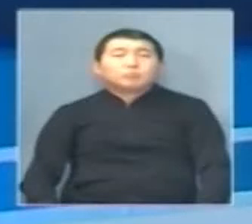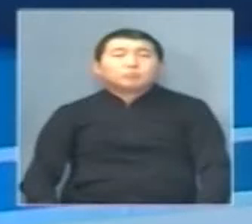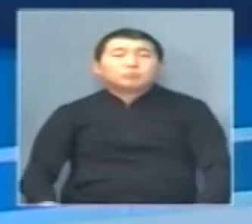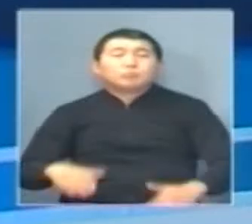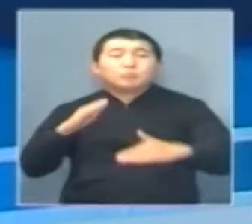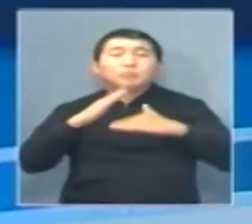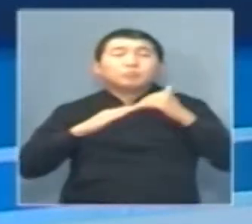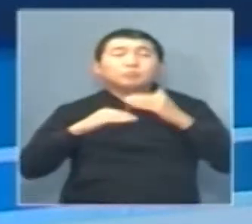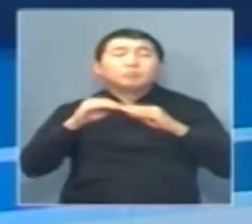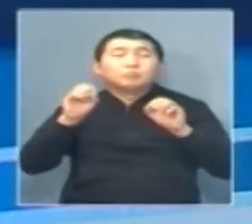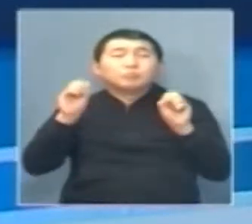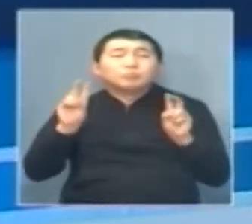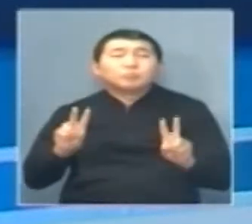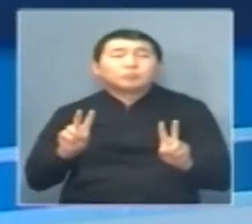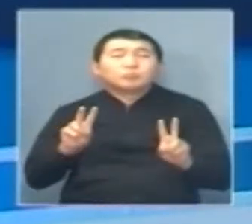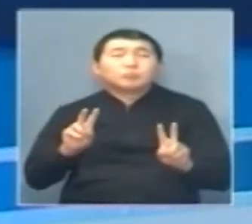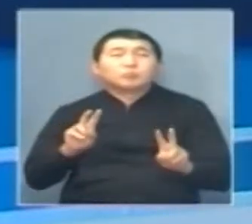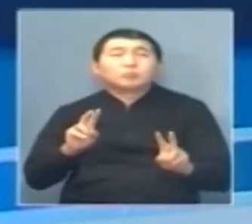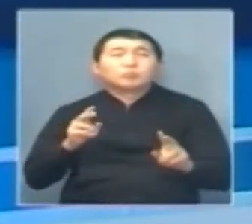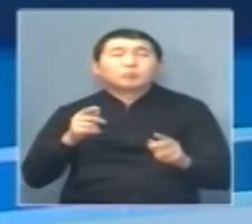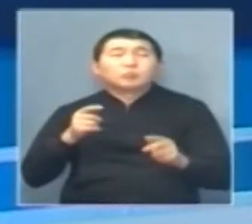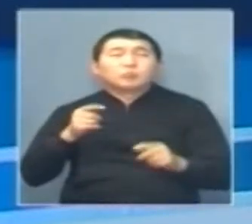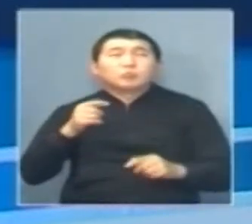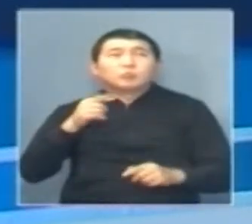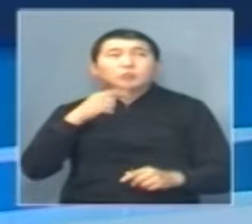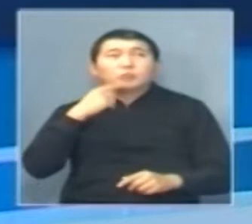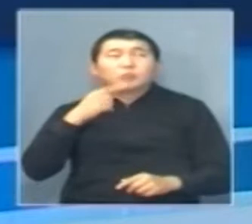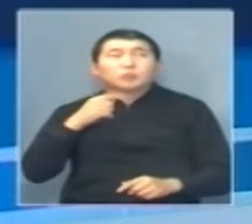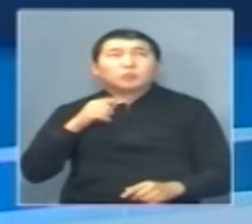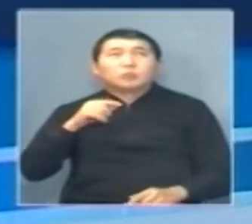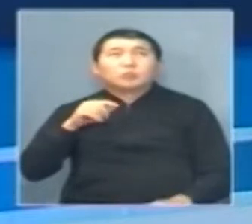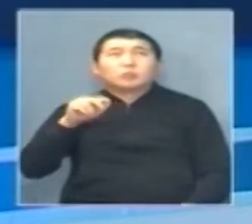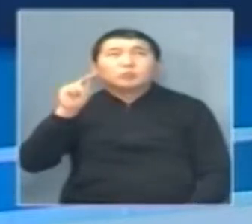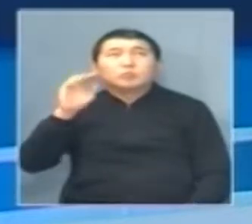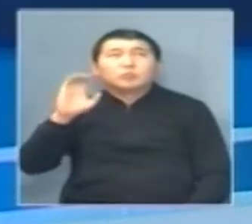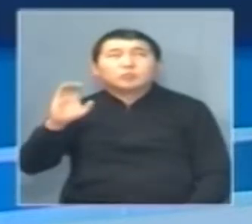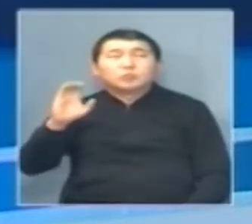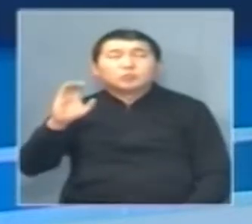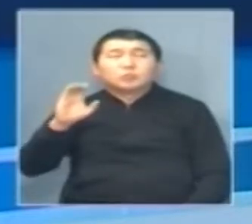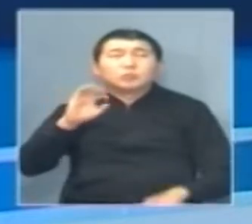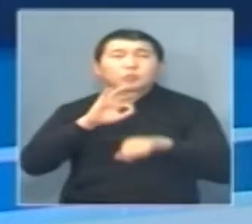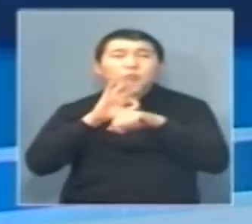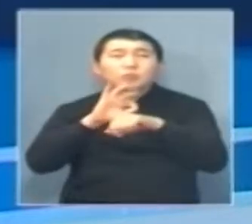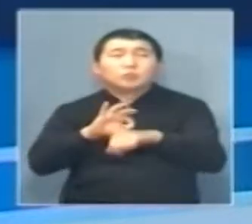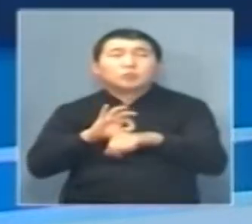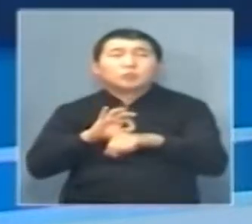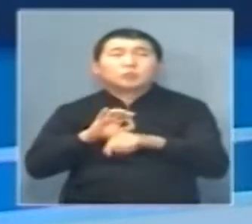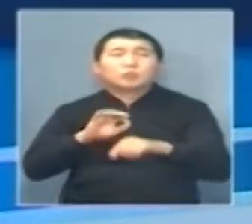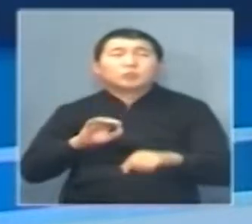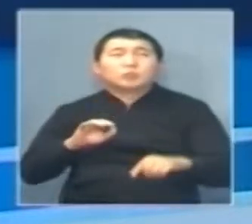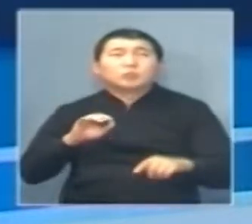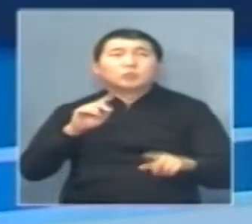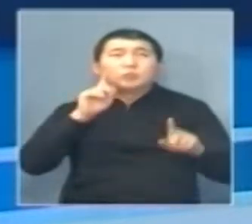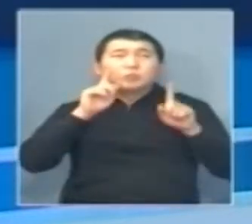Специалисты Восточно-Казахстанского управления по чрезвычайным ситуациям провели брифинг для представителей средств массовой информации. На